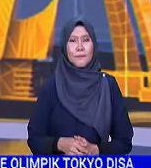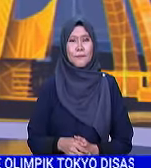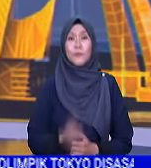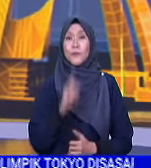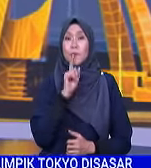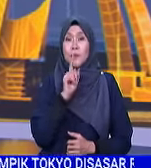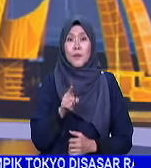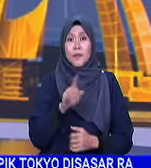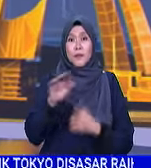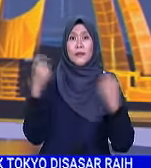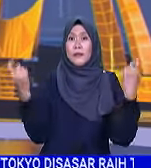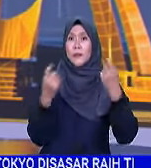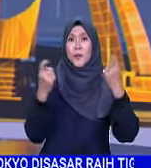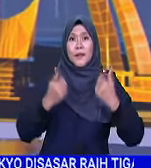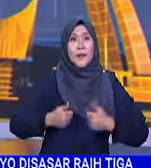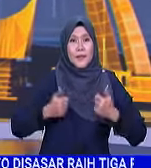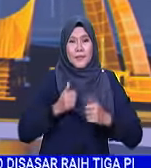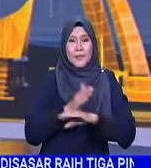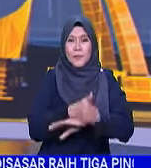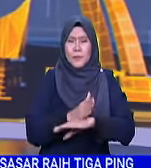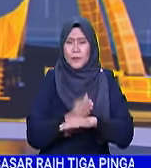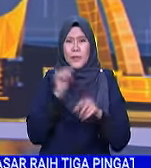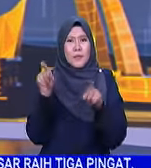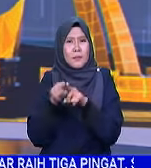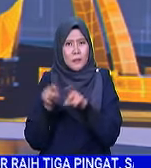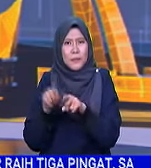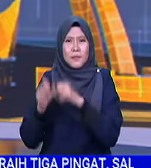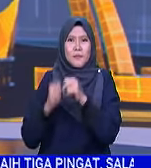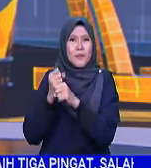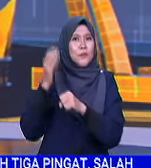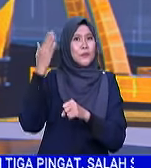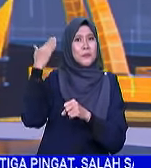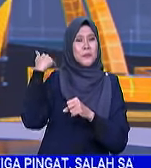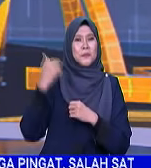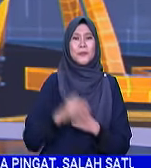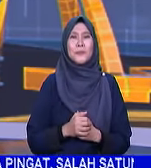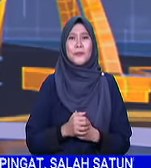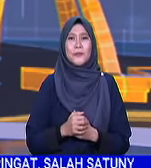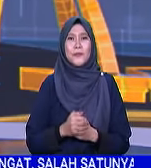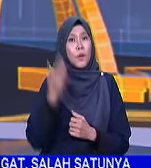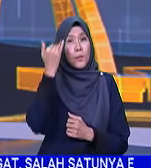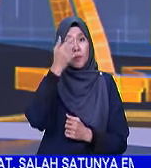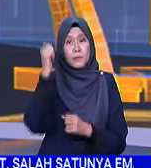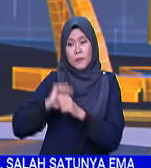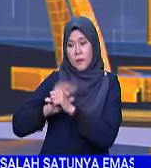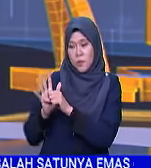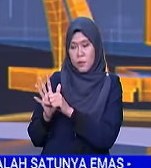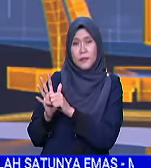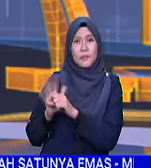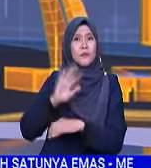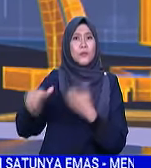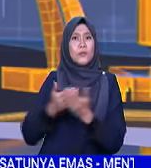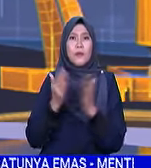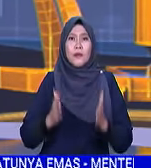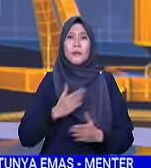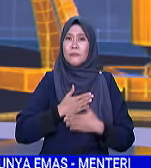Tidak dinafikan, sambutan Aidiladha kali ini tidak sama seperti tahun-tahun sebelum ini. Kerana COVID-19, semua pihak